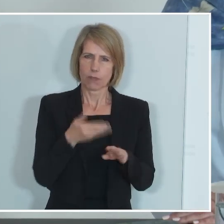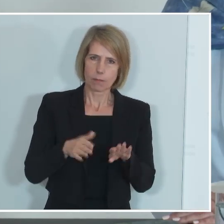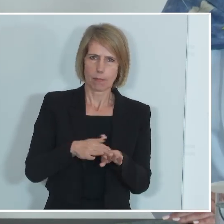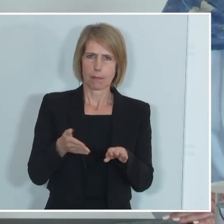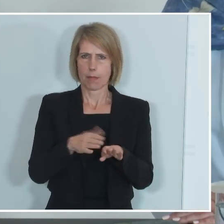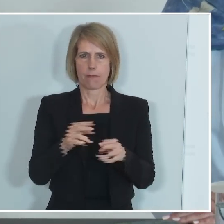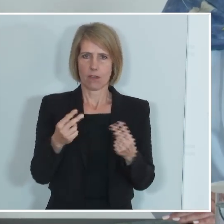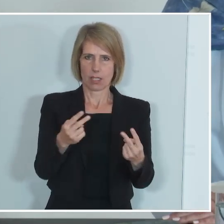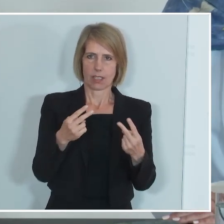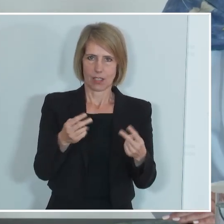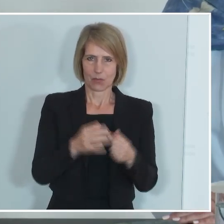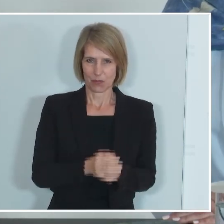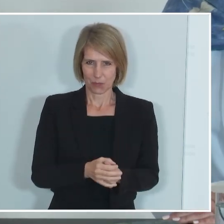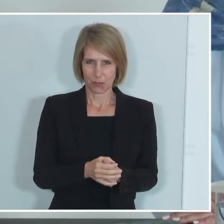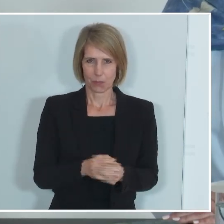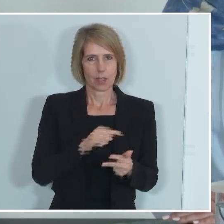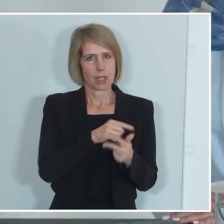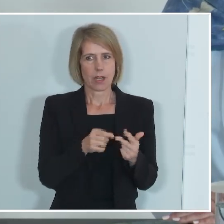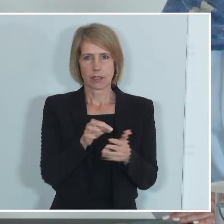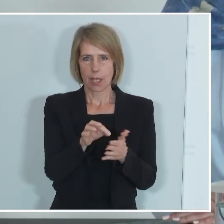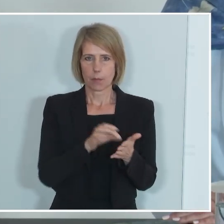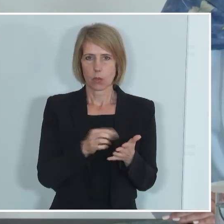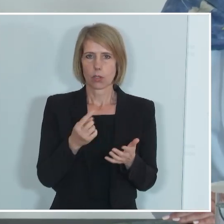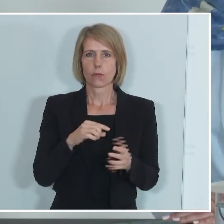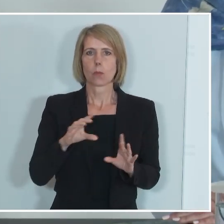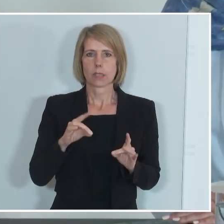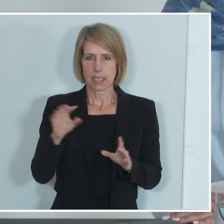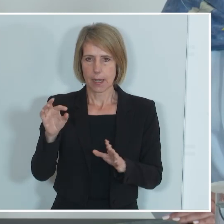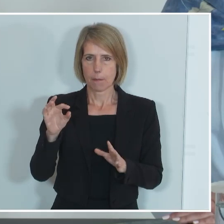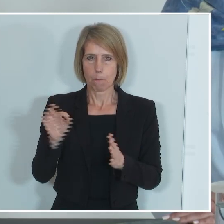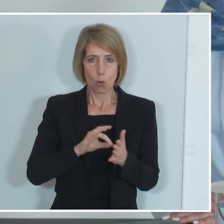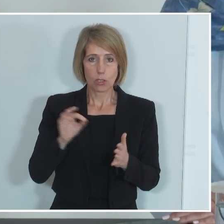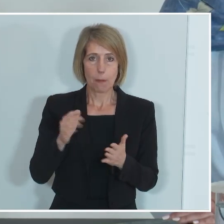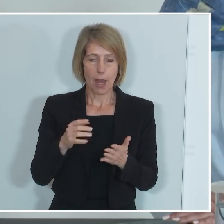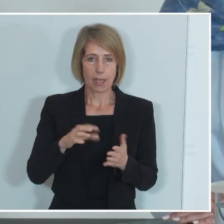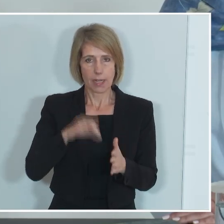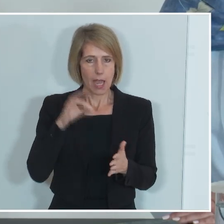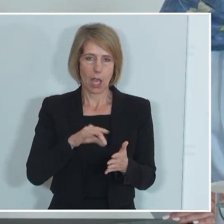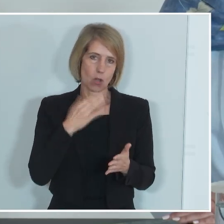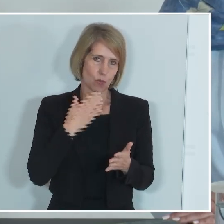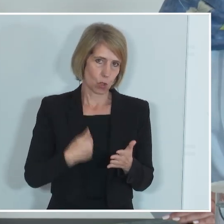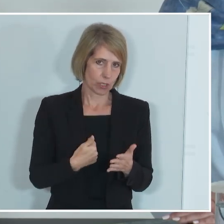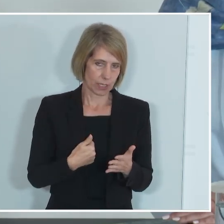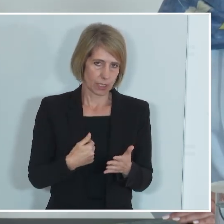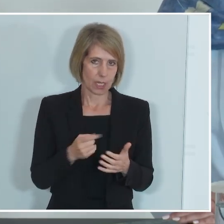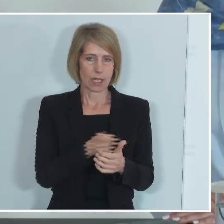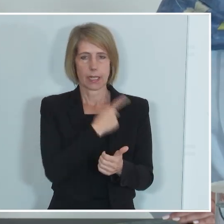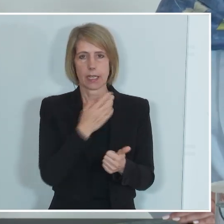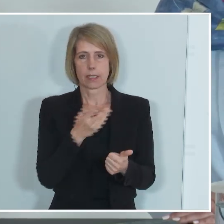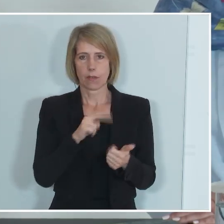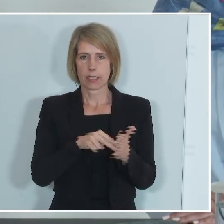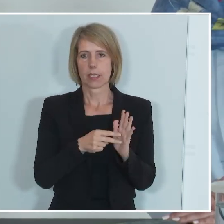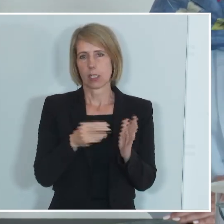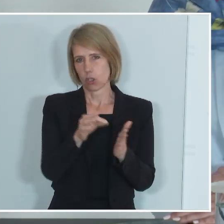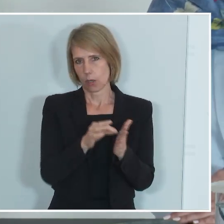damit komme ich zu drei Punkten, die ich herausgreifen möchte aus dem 10-Punkte-Plan. Ein Punkt ist ein sehr technischer Punkt.